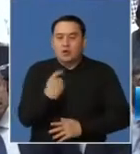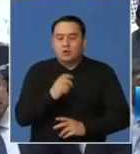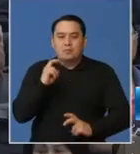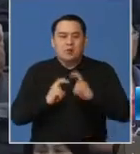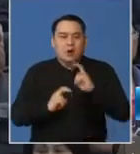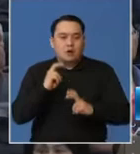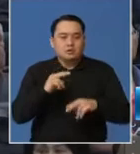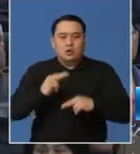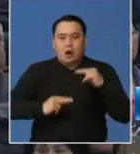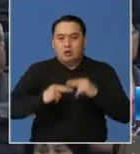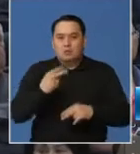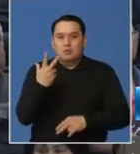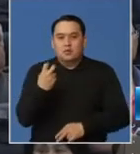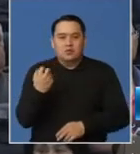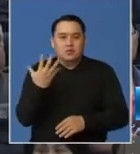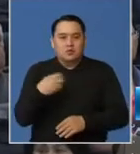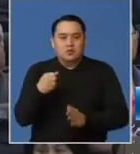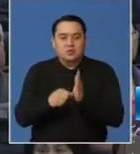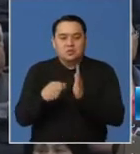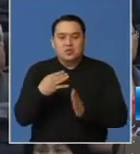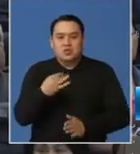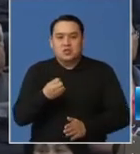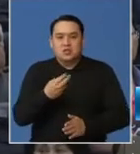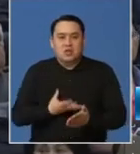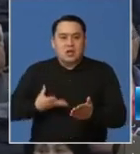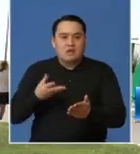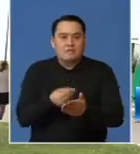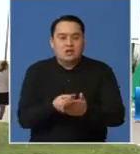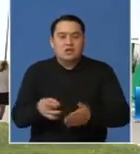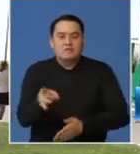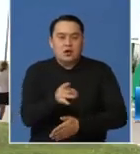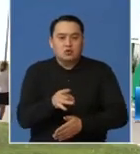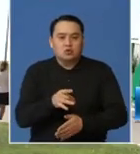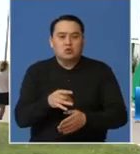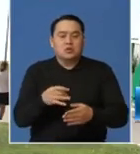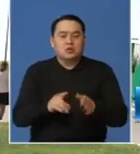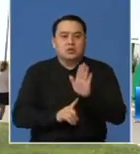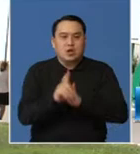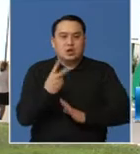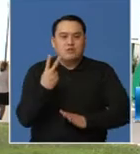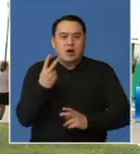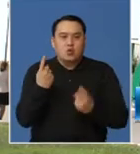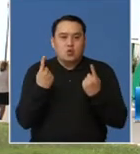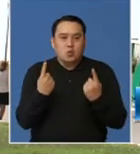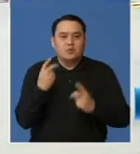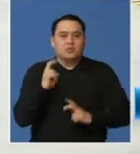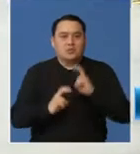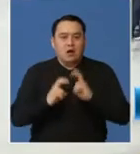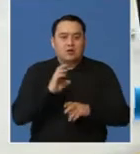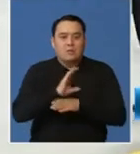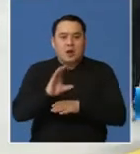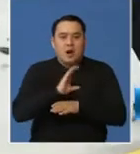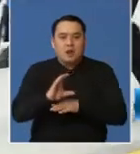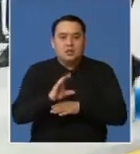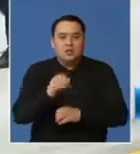промышленности, строительстве. 574 миллиарда тенге привлечены инвестиции в регион, запущены 2 крупных завода. Один по